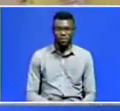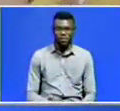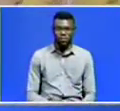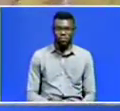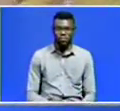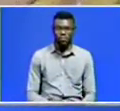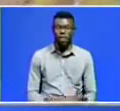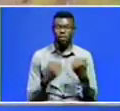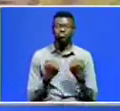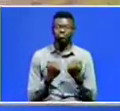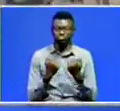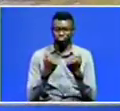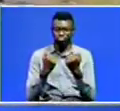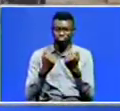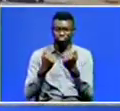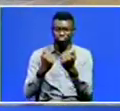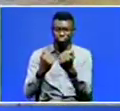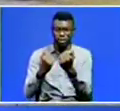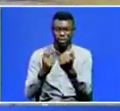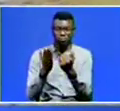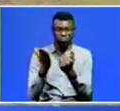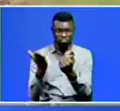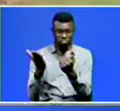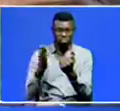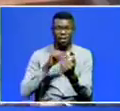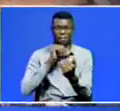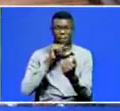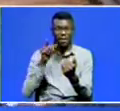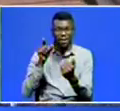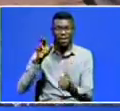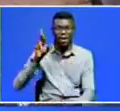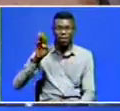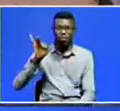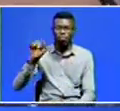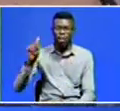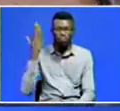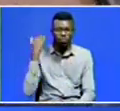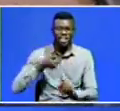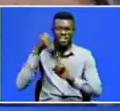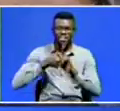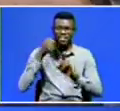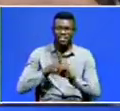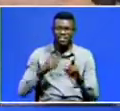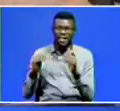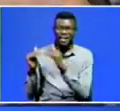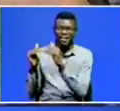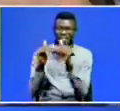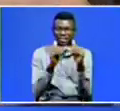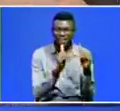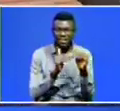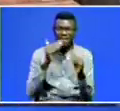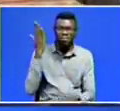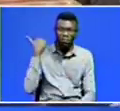Safari ya mwenda zake Charles Wanyuike Rubia anahitajika kwa juhudi zake za kupigania demokrasia ya vyama vingi katika miaka ya